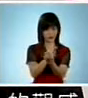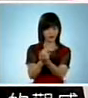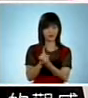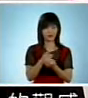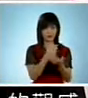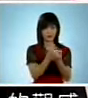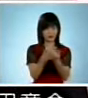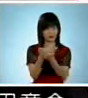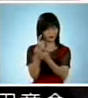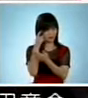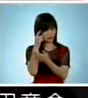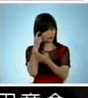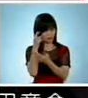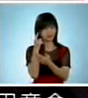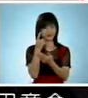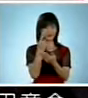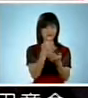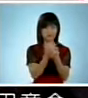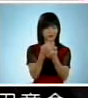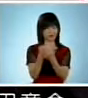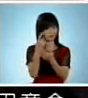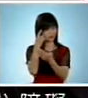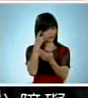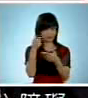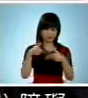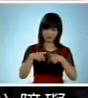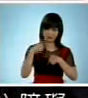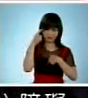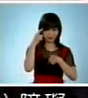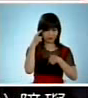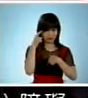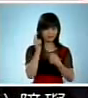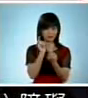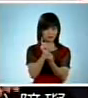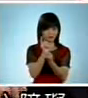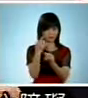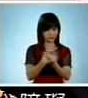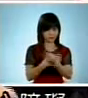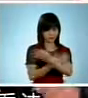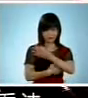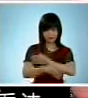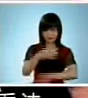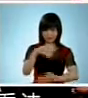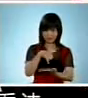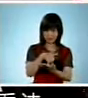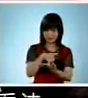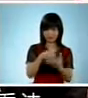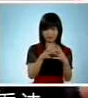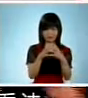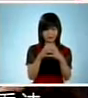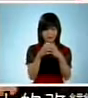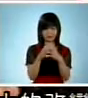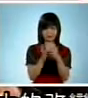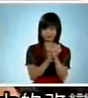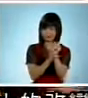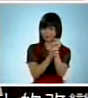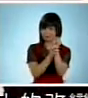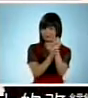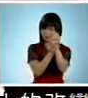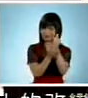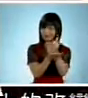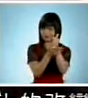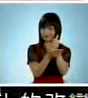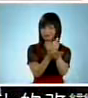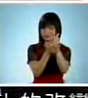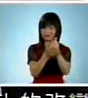人的观感，每一个人的心思意念，每一个人对身心障碍弱小福祉的看法，通通